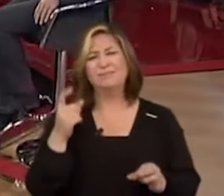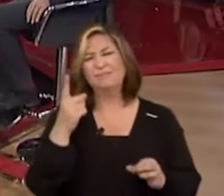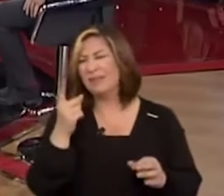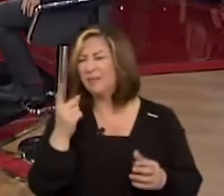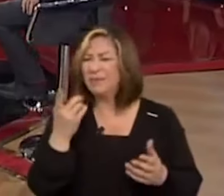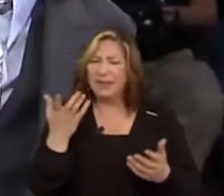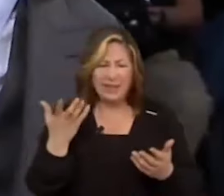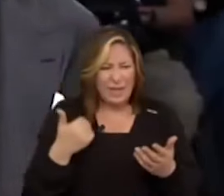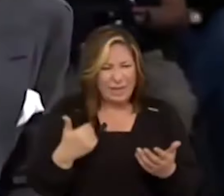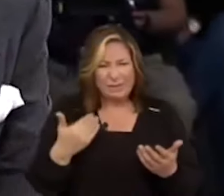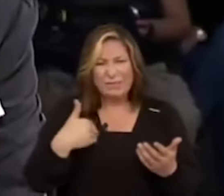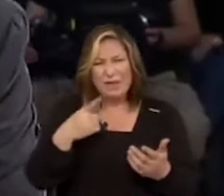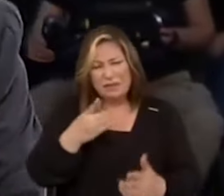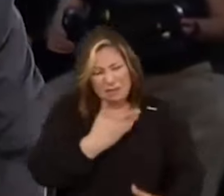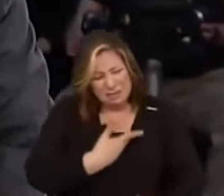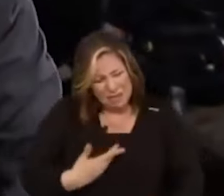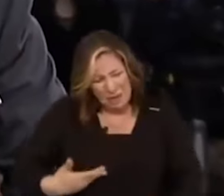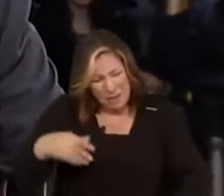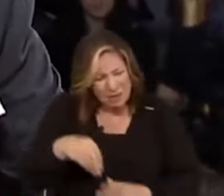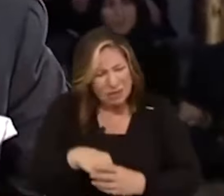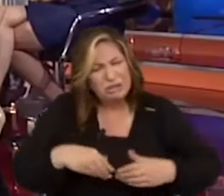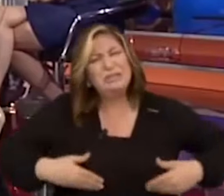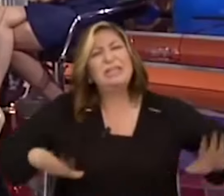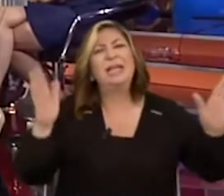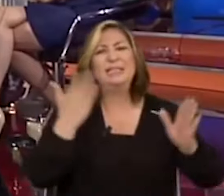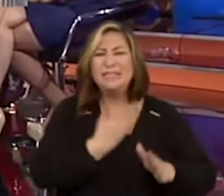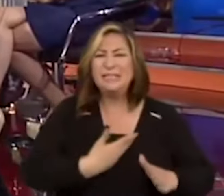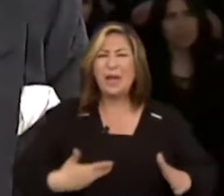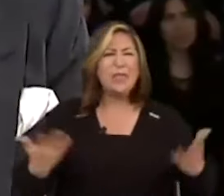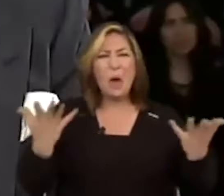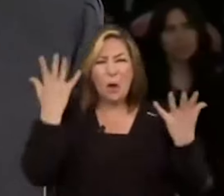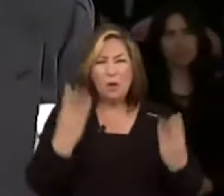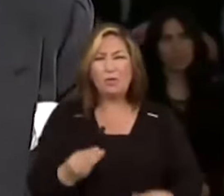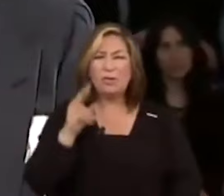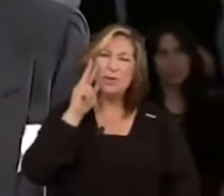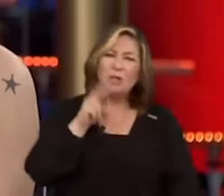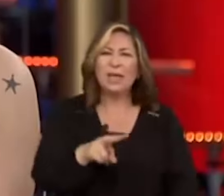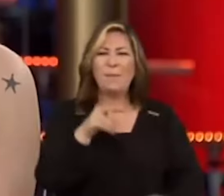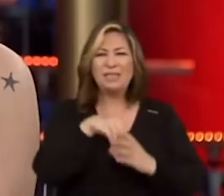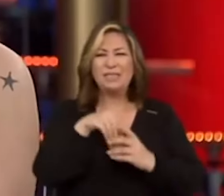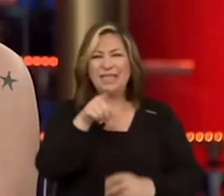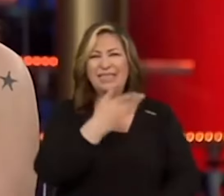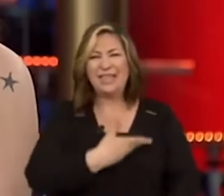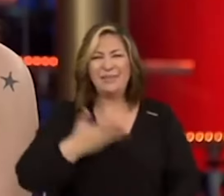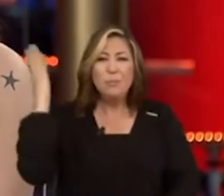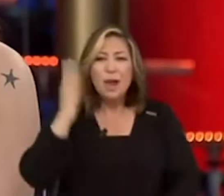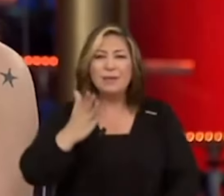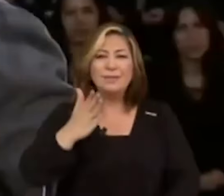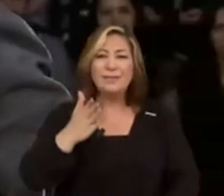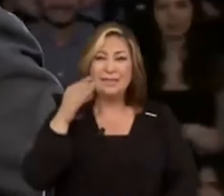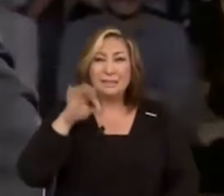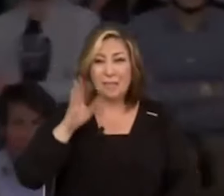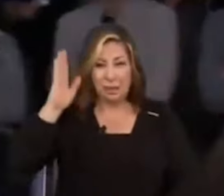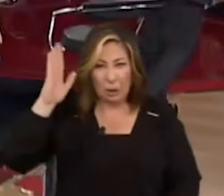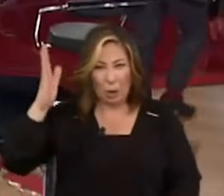bir demagoji. Ben seni sevmek için değil, sevmenin ne olduğunu sana göstermek için sevdim ulan. Ve şimdi